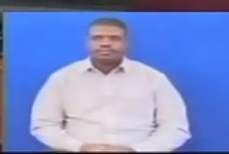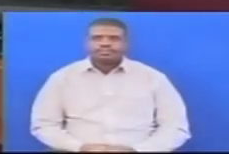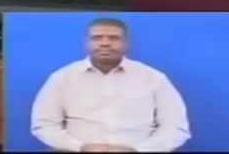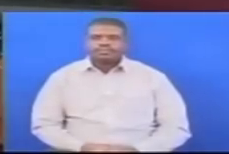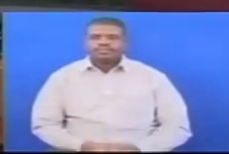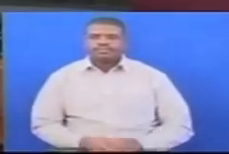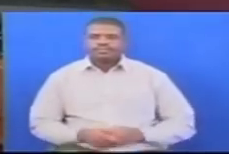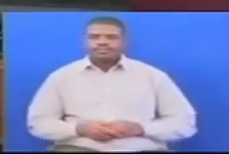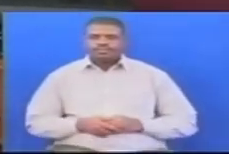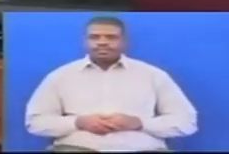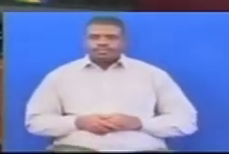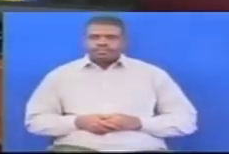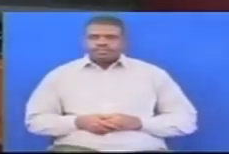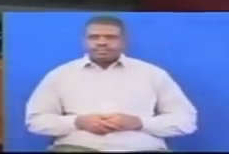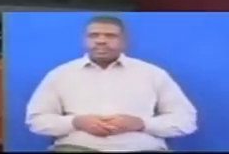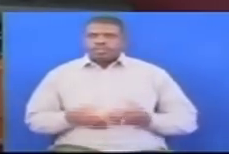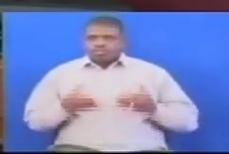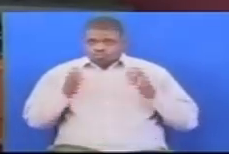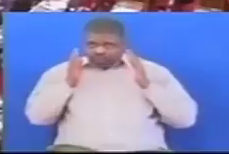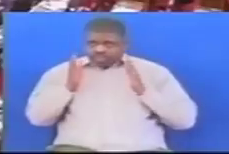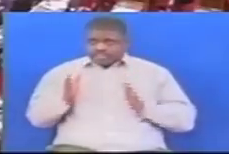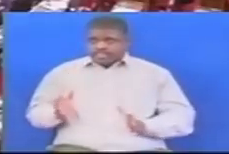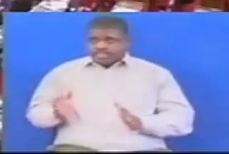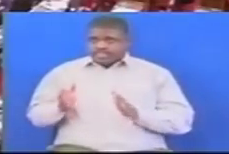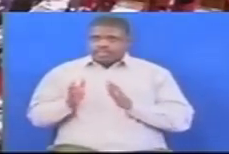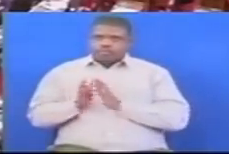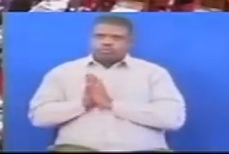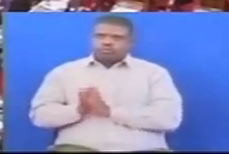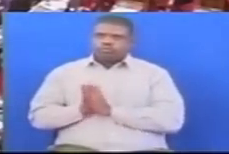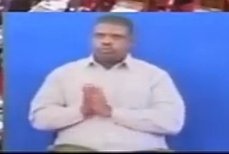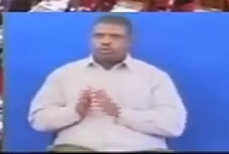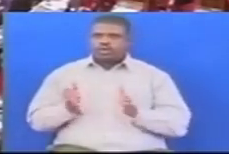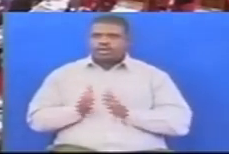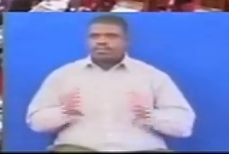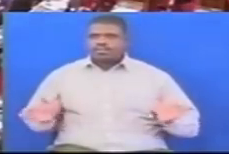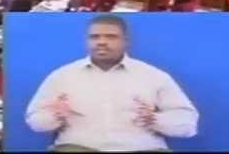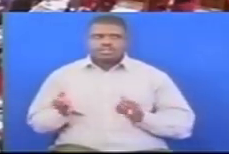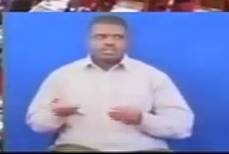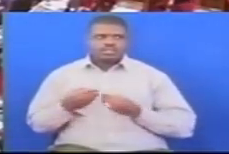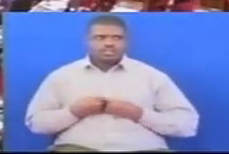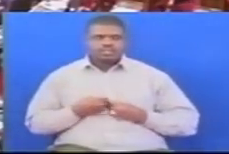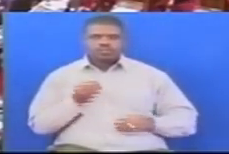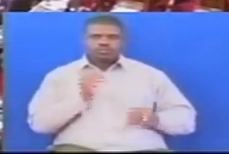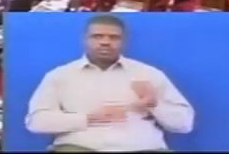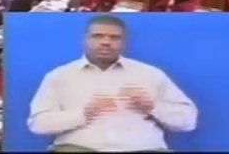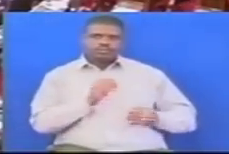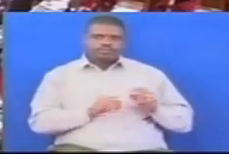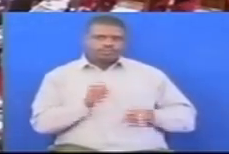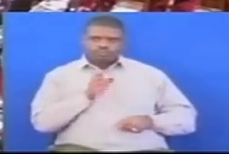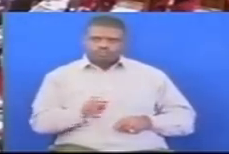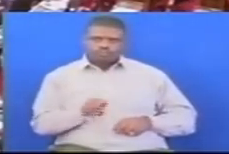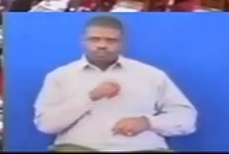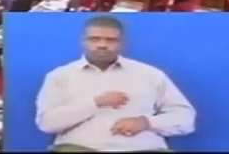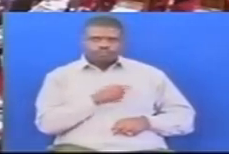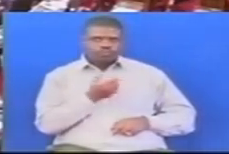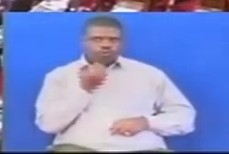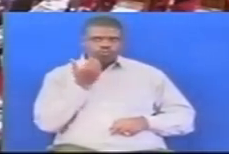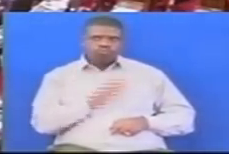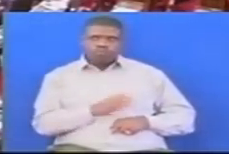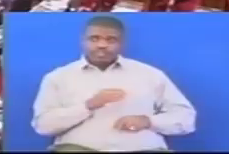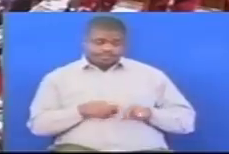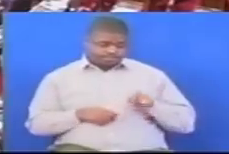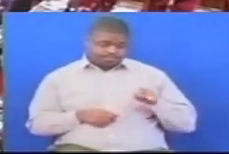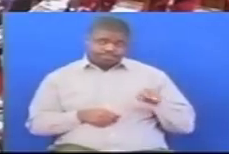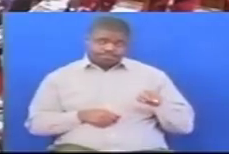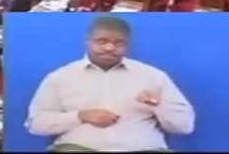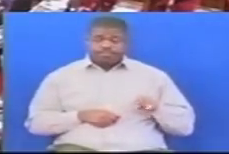Mheshimiwa Mwenyekiti, kwanza nakushukuru sana kupata nafasi ya kuchangia hoja hii ambayo ni muhimu sana.